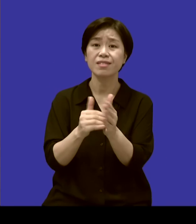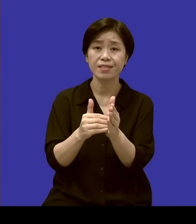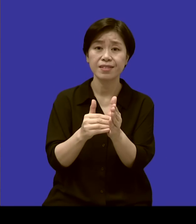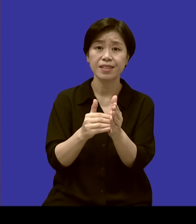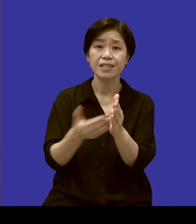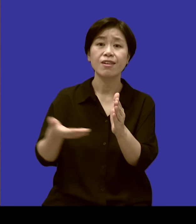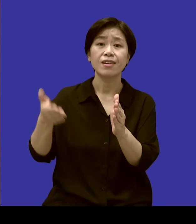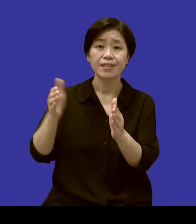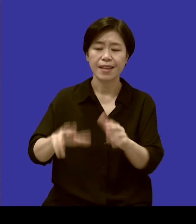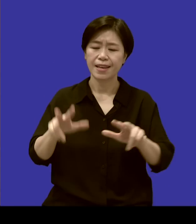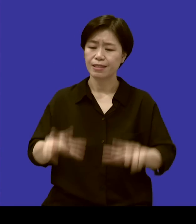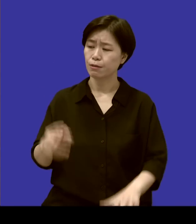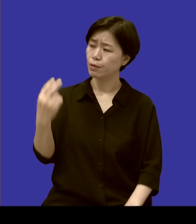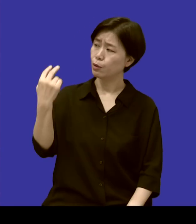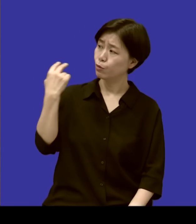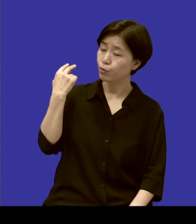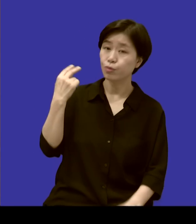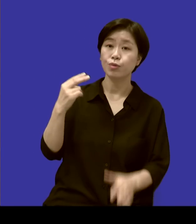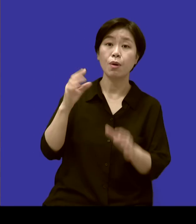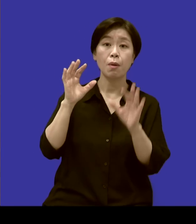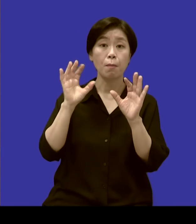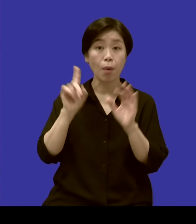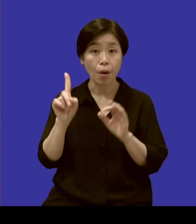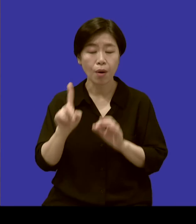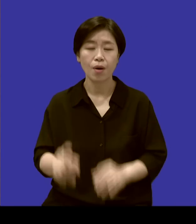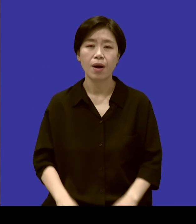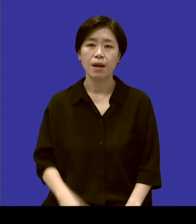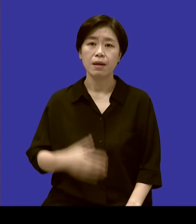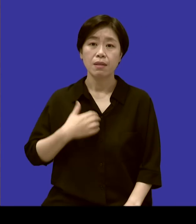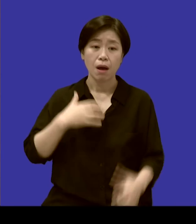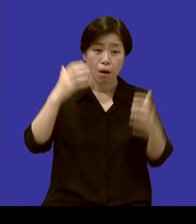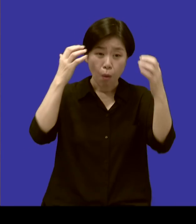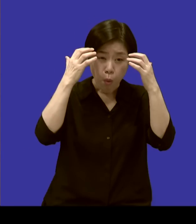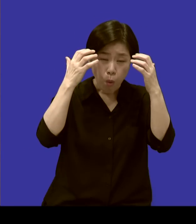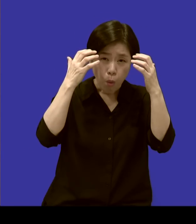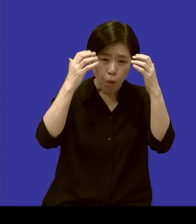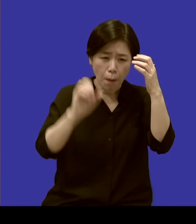와서 보니까 그 고난과 역경 때문에 내가 힘들었던 게